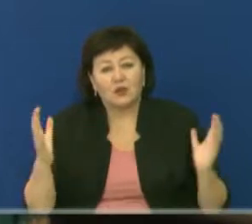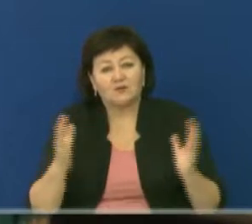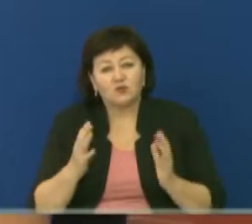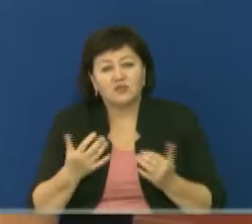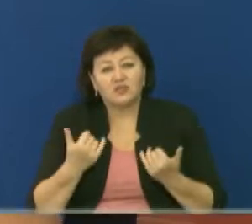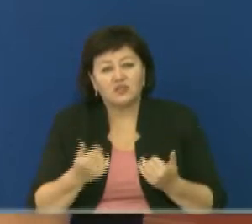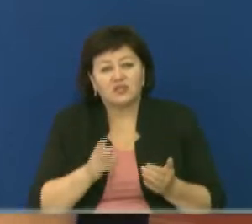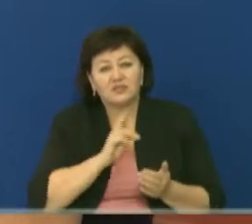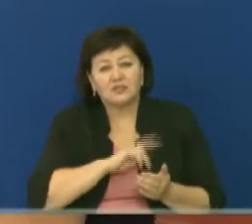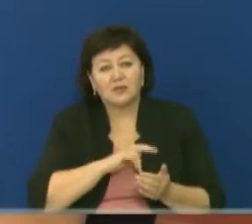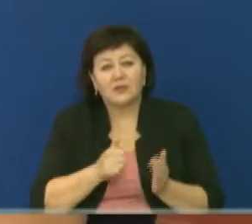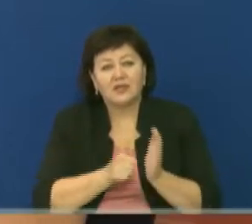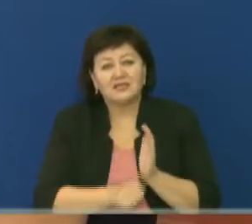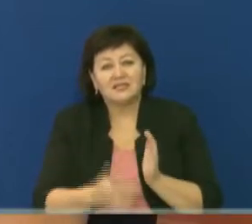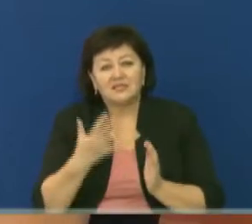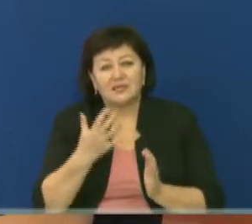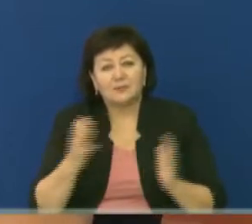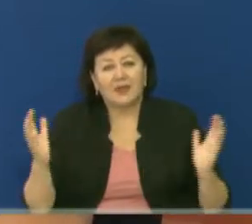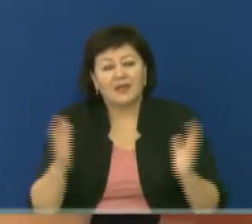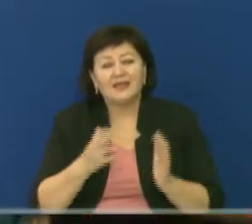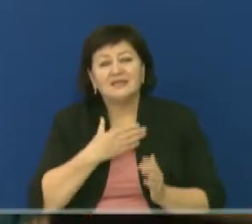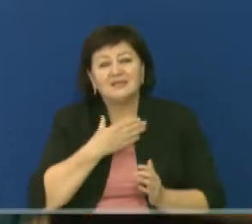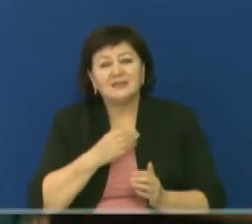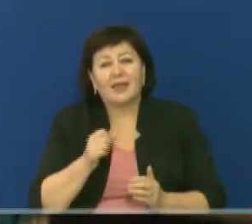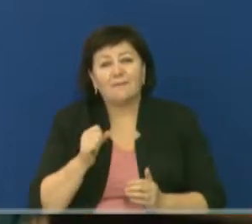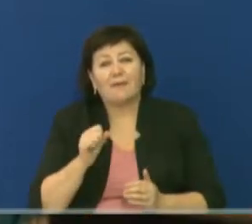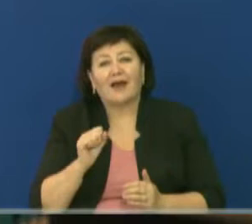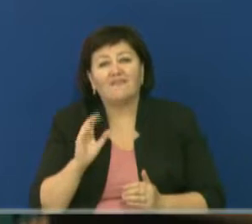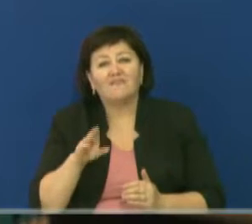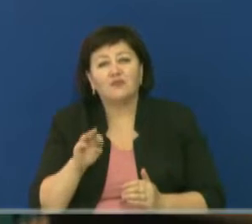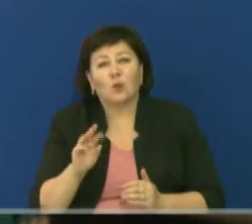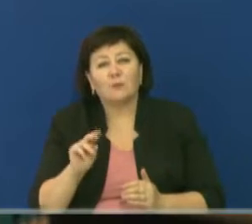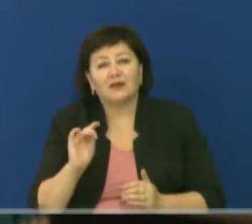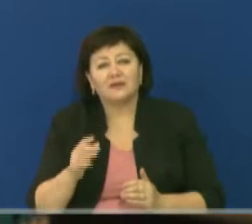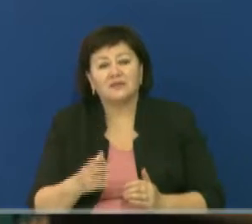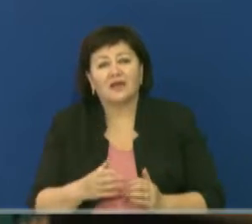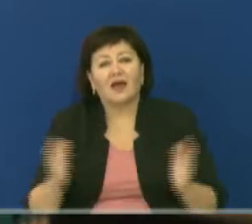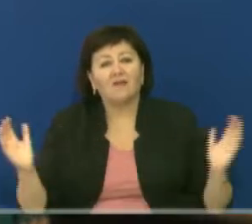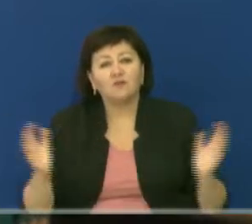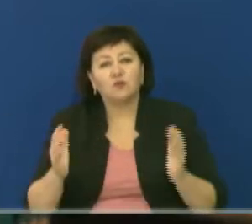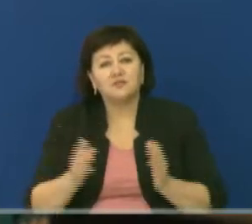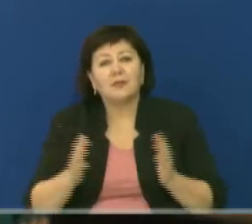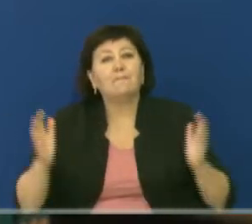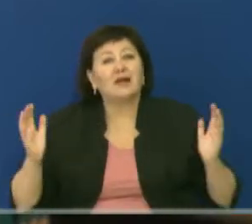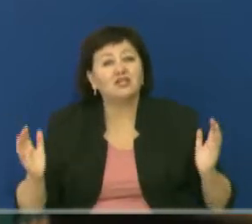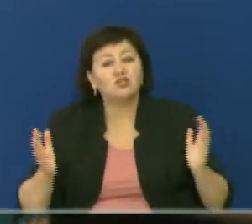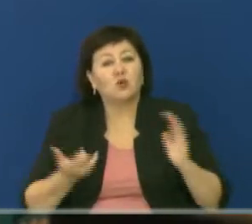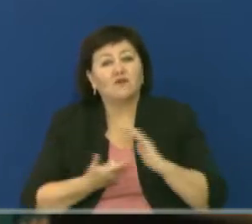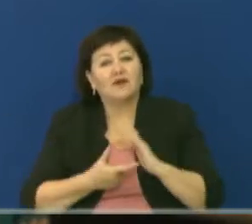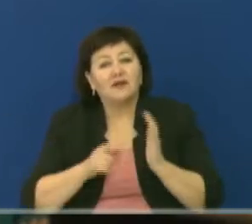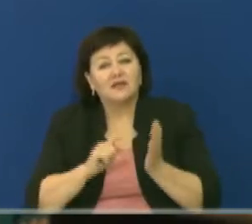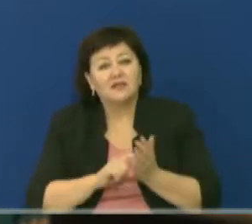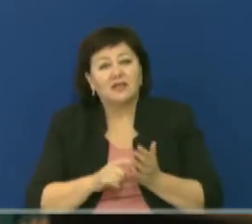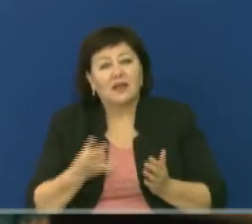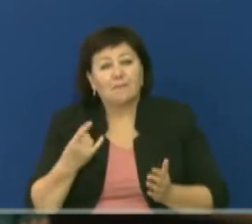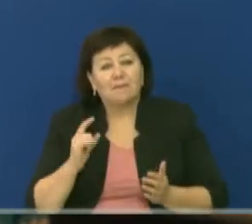сейчас курсируют 65 автобусов «Семавтопарка». В основном это автобусы большого класса, напротив автобусов малого и